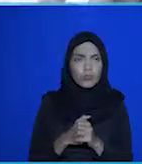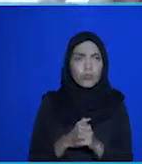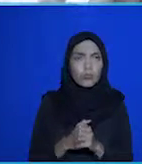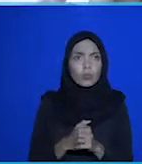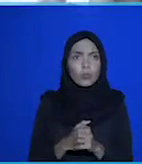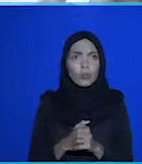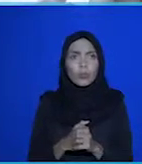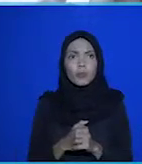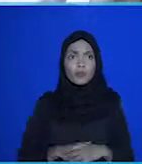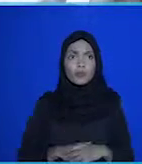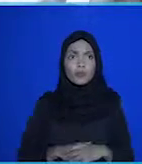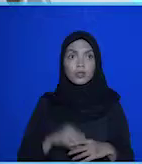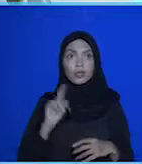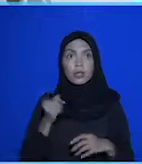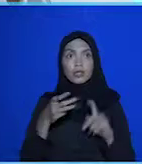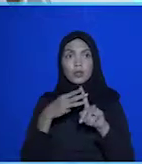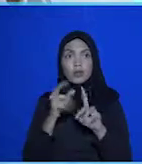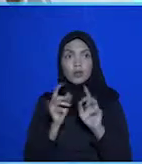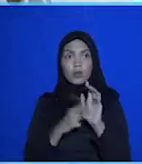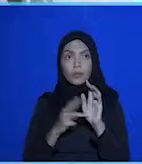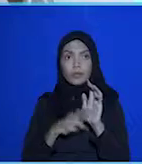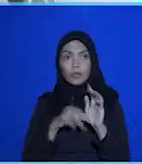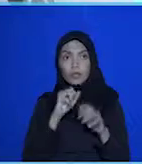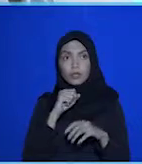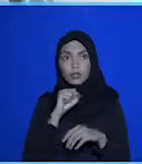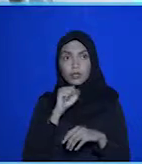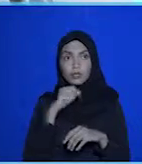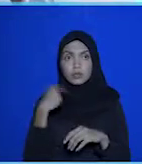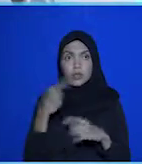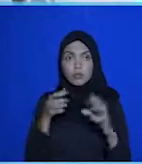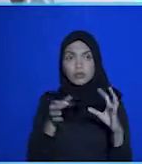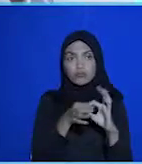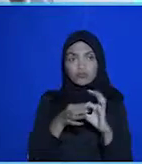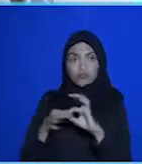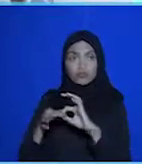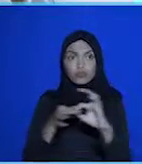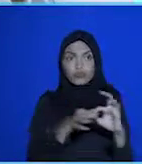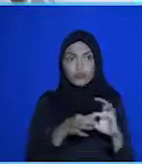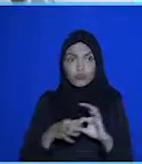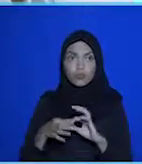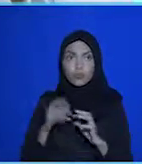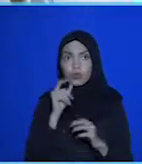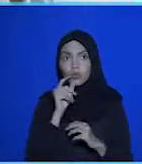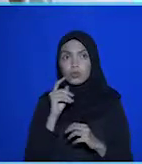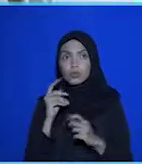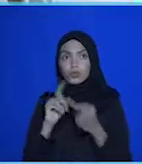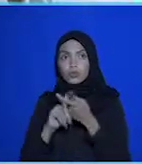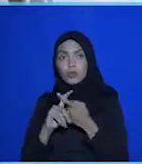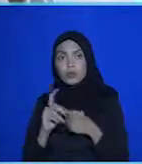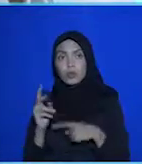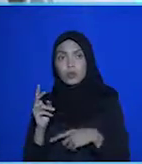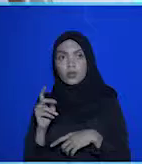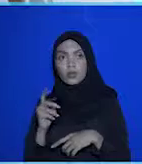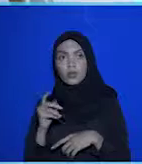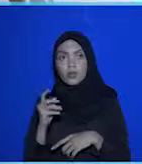kami lakukan di sana buat masyarakat kita, dengan kita bisa menggunakan dana CSR kita, dana BL